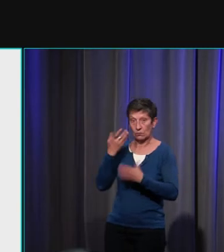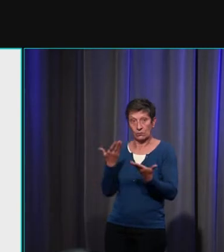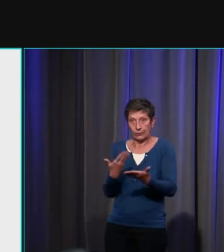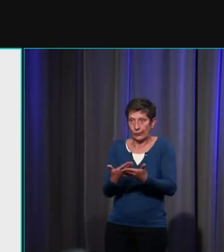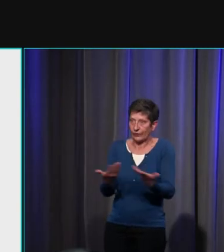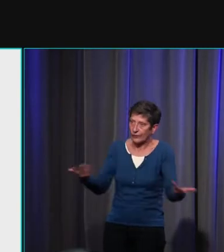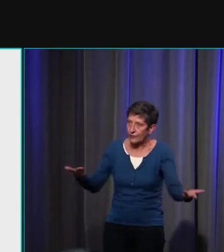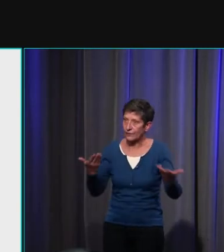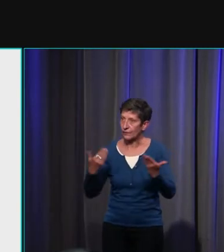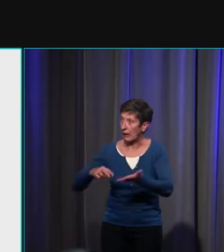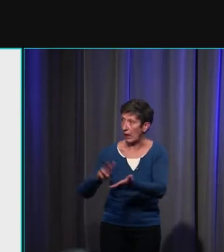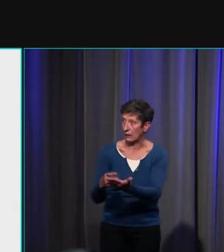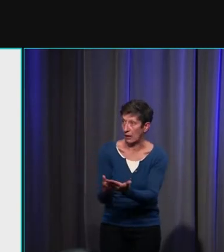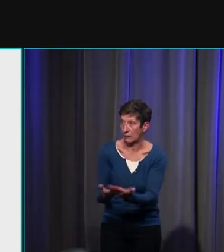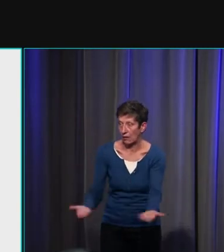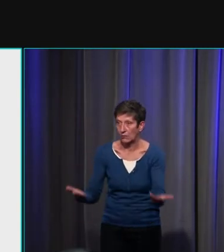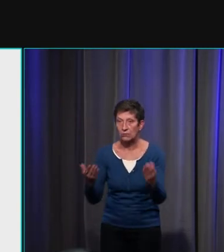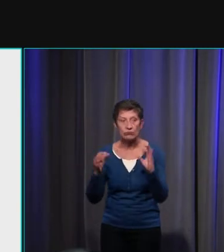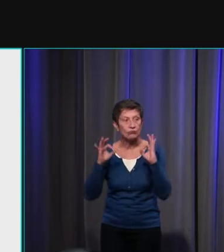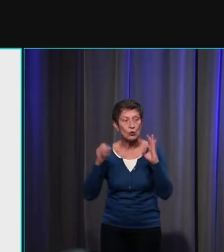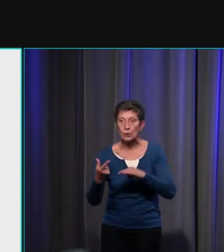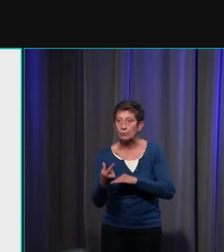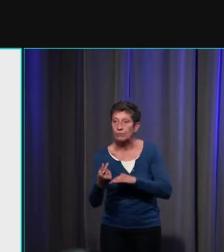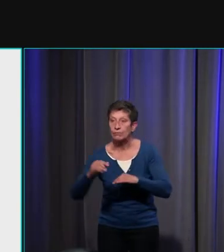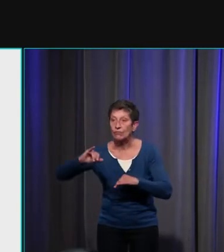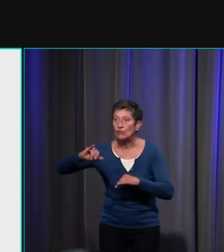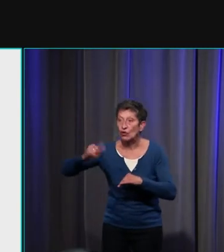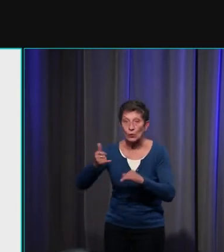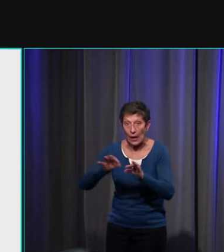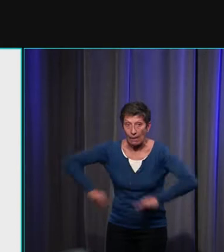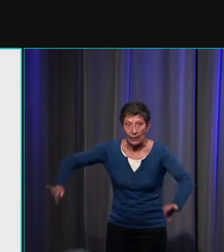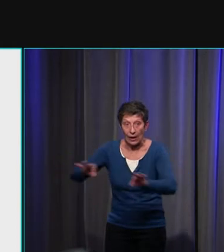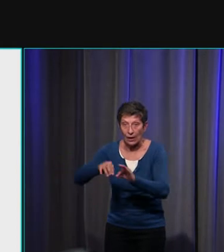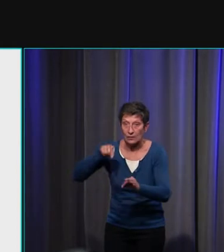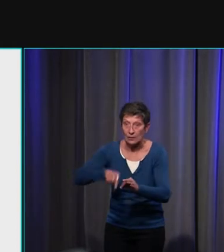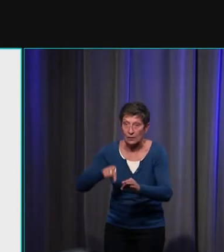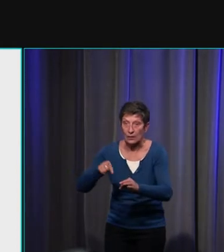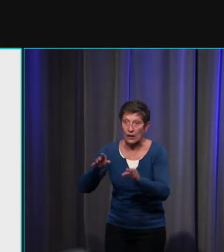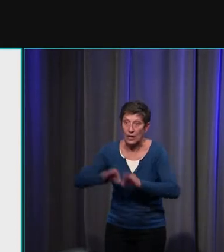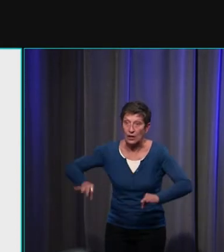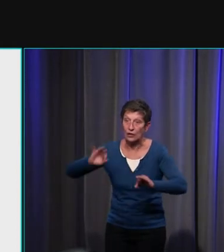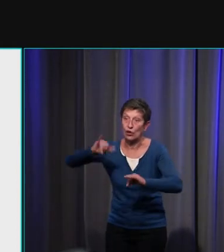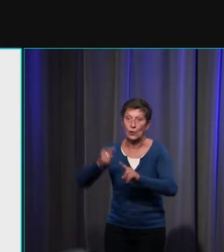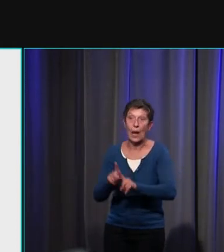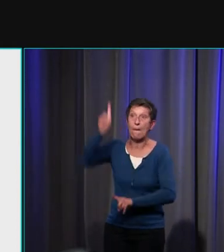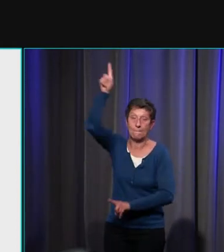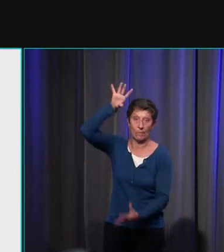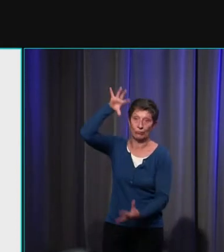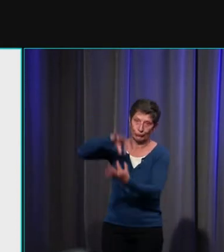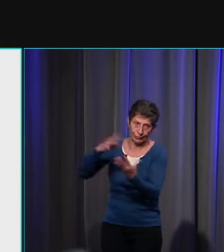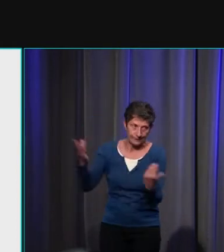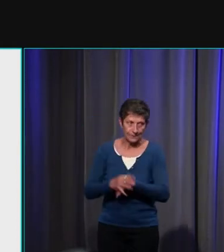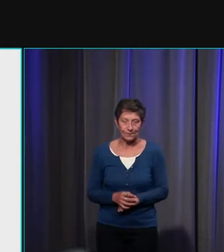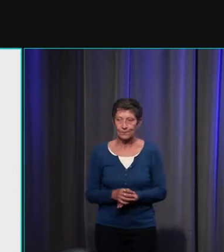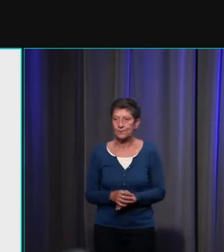revenir souvent ces binômes jérusalem terrestre bien sûr jérusalem céleste et puis ce sera